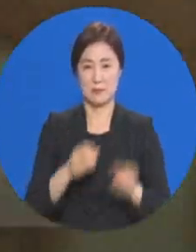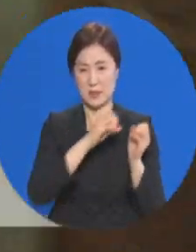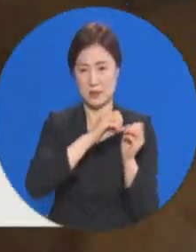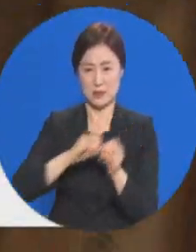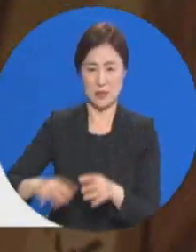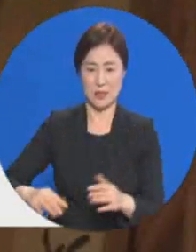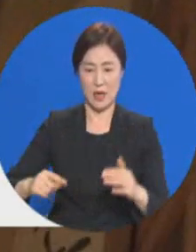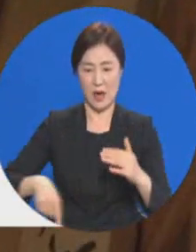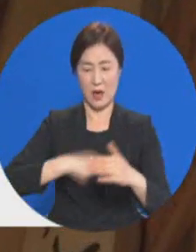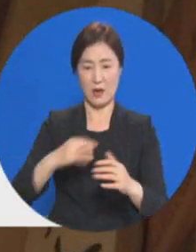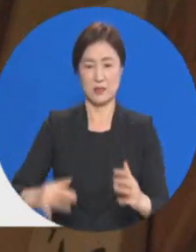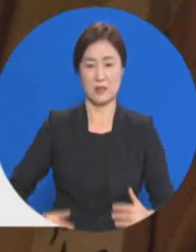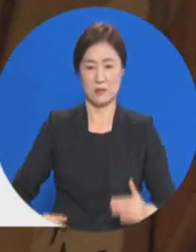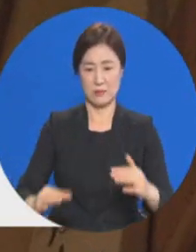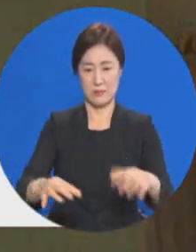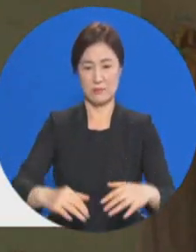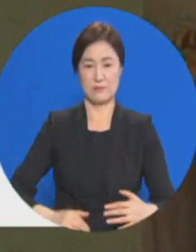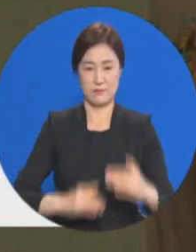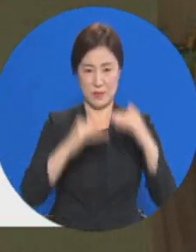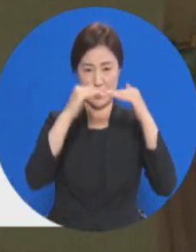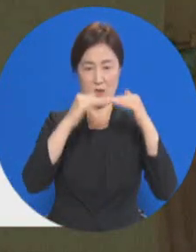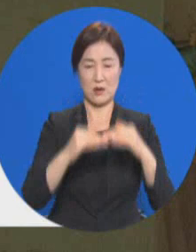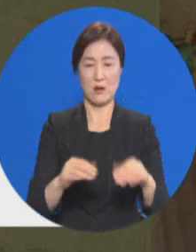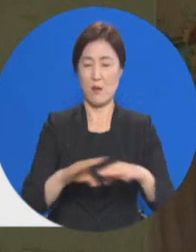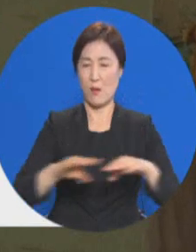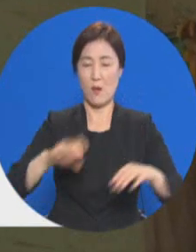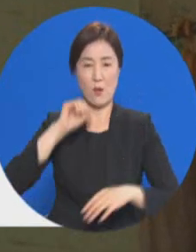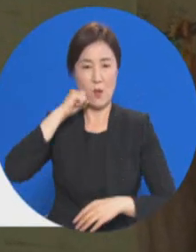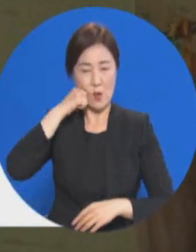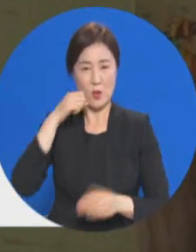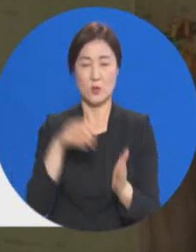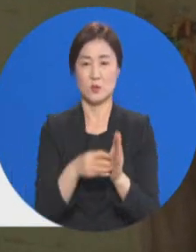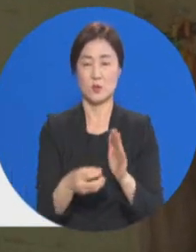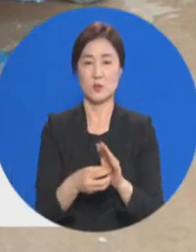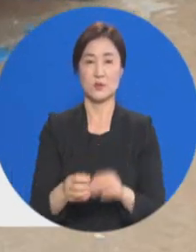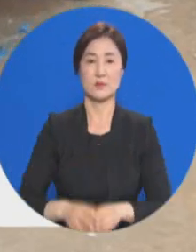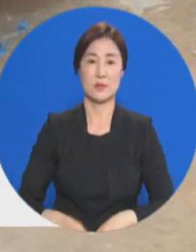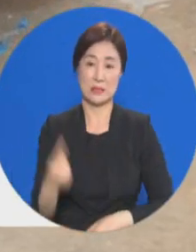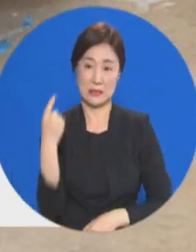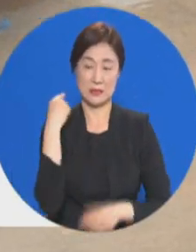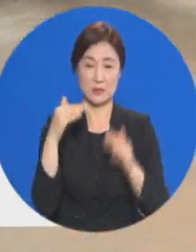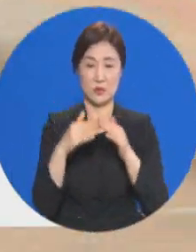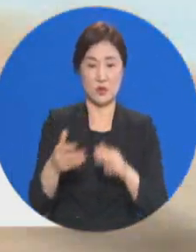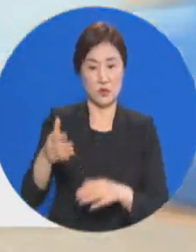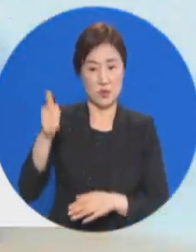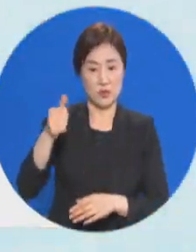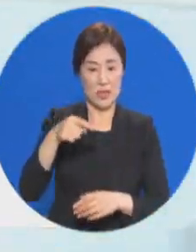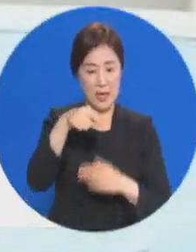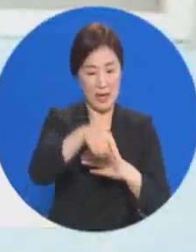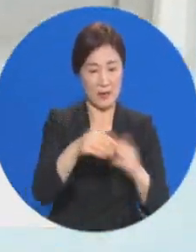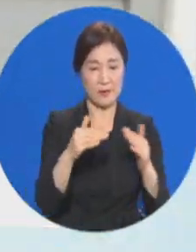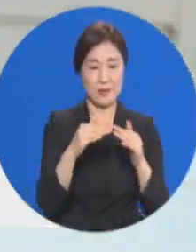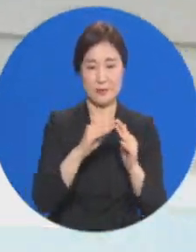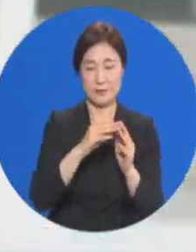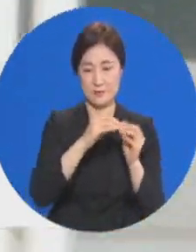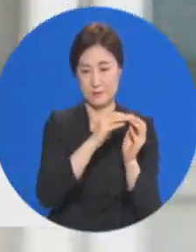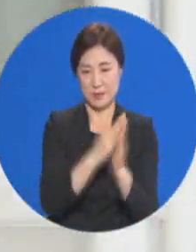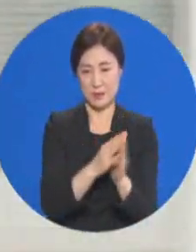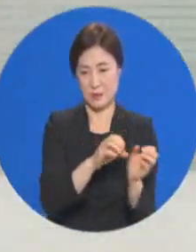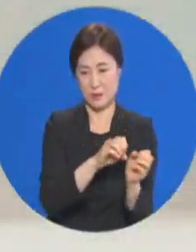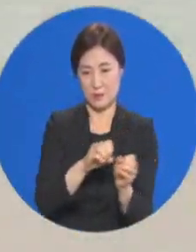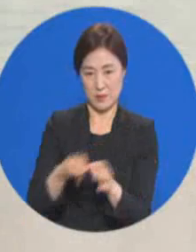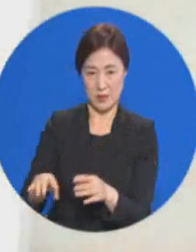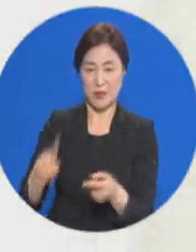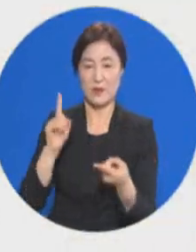안까지 밀려들어와 집은 손쓸 수 없을 정도로 망가진 상황. 뒷집 주인이 앞주택 일부를 철거한 뒤 잔해를 그대로